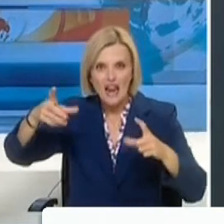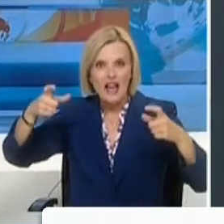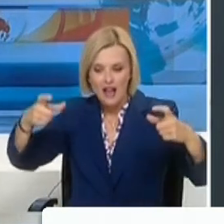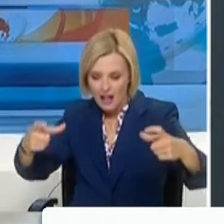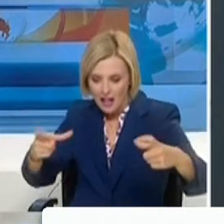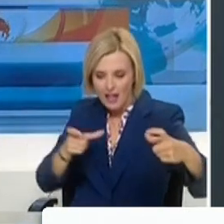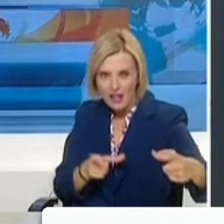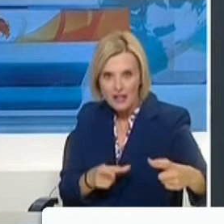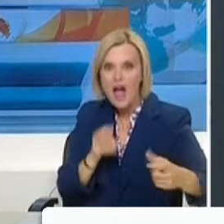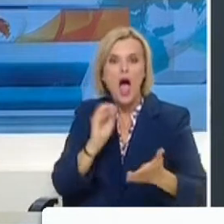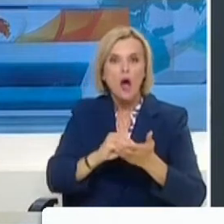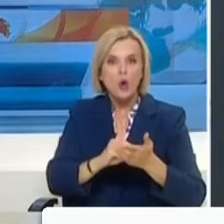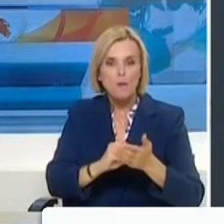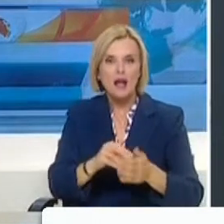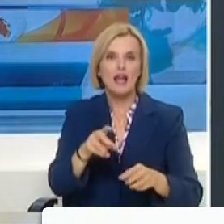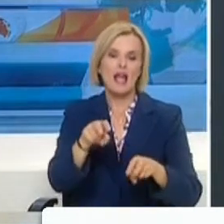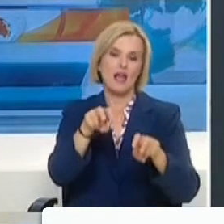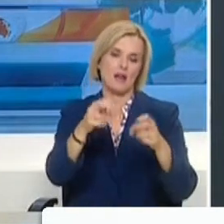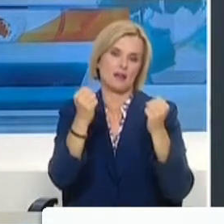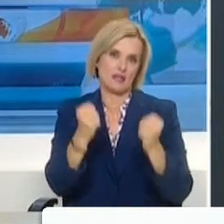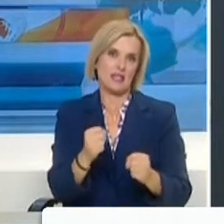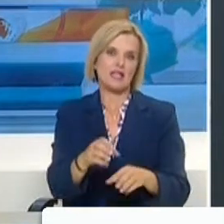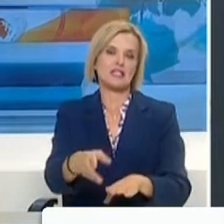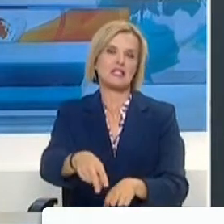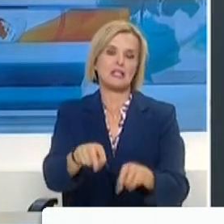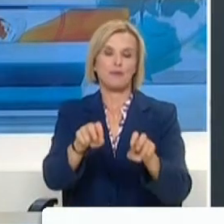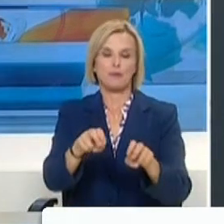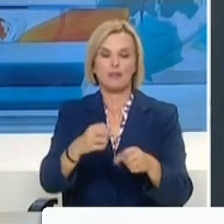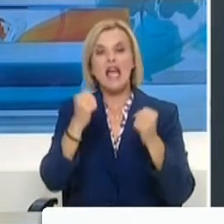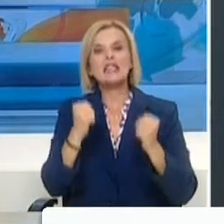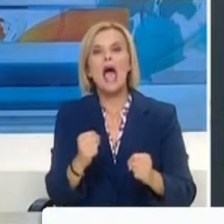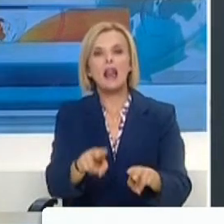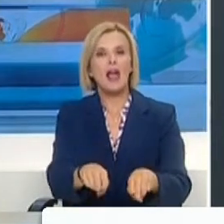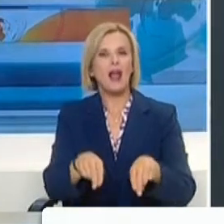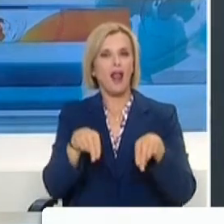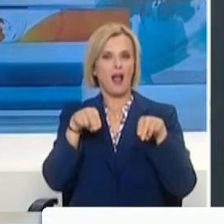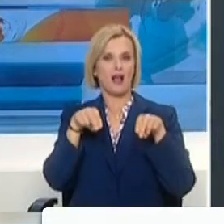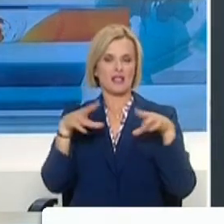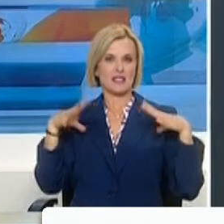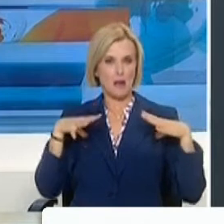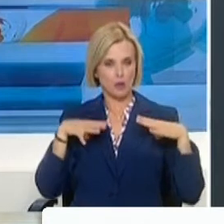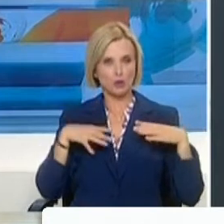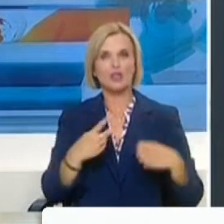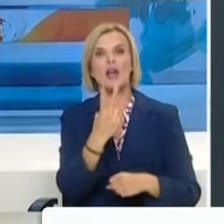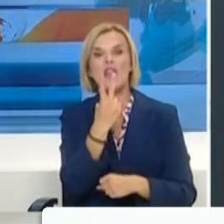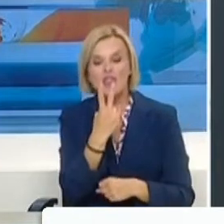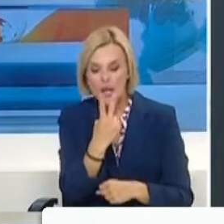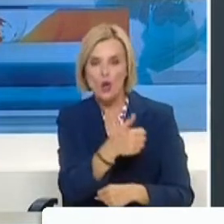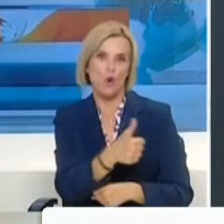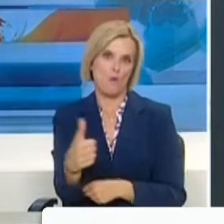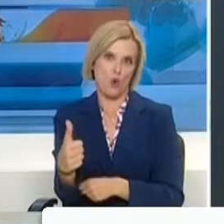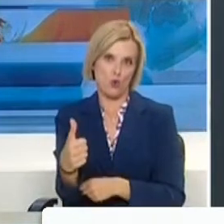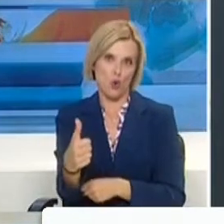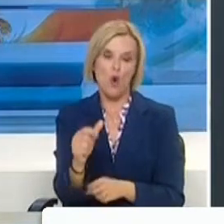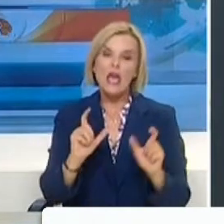Σχετικά με τις ξαπλώστες, επιτρέπονται μέχρι 2 ξαπλώστες ανά ομπρέλα, με εξαίρεση της οικογένειας Μανίλικα Τέκνα. Επιπλέον, 2 ξαπλώστες που βρίσκονται